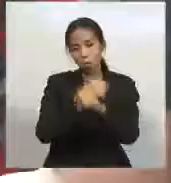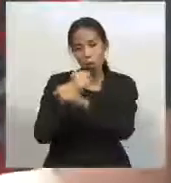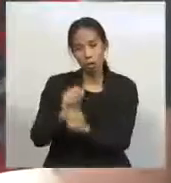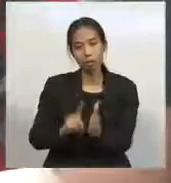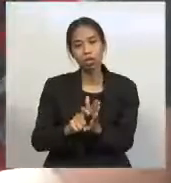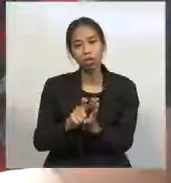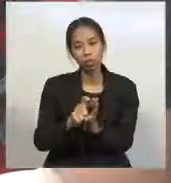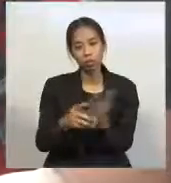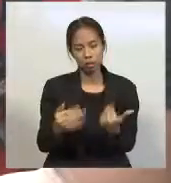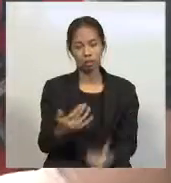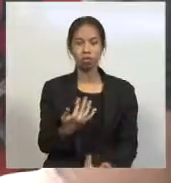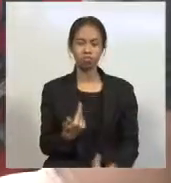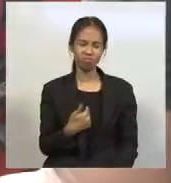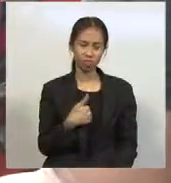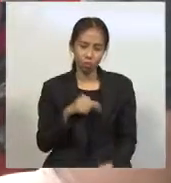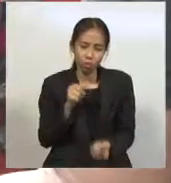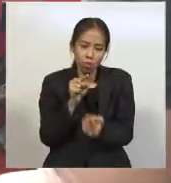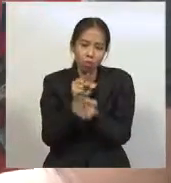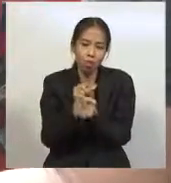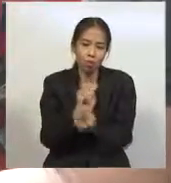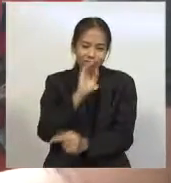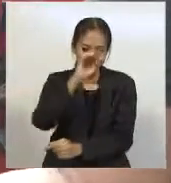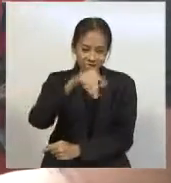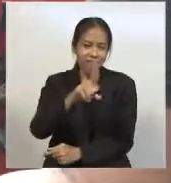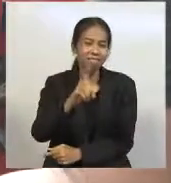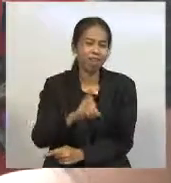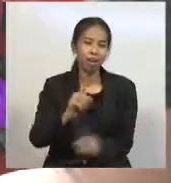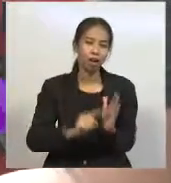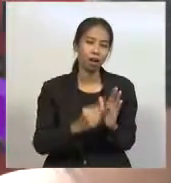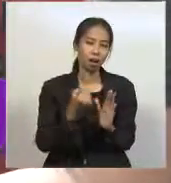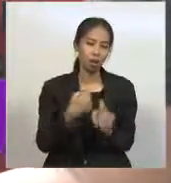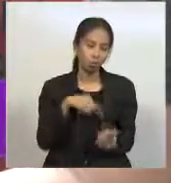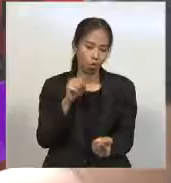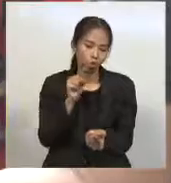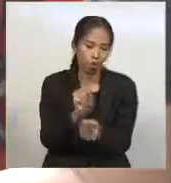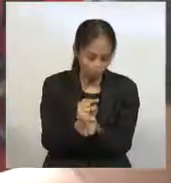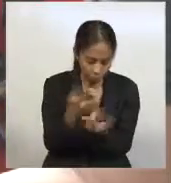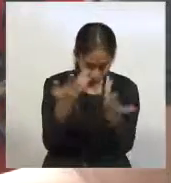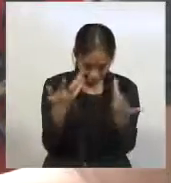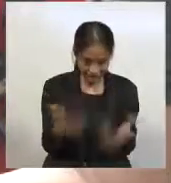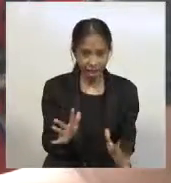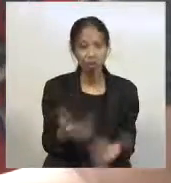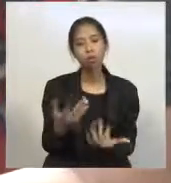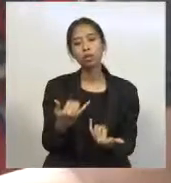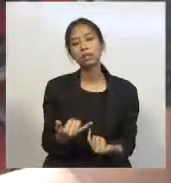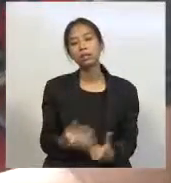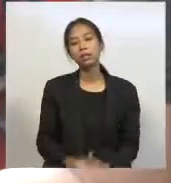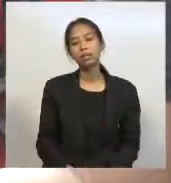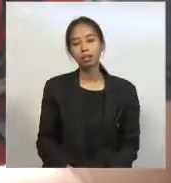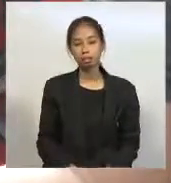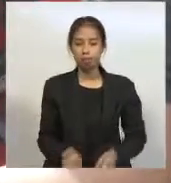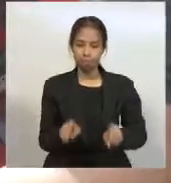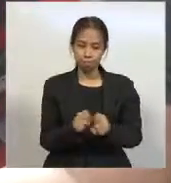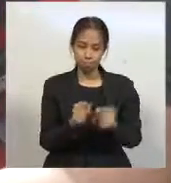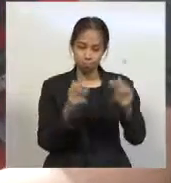เป็นการที่จะต้องไปเจอกับซากช้างครั้งแรกนะครับก็ไปเจอแล้วนะเจอแล้วแล้วก็ได้ทำการติดตั้งระ